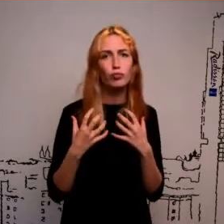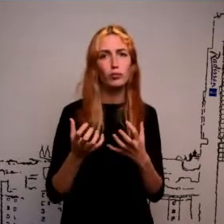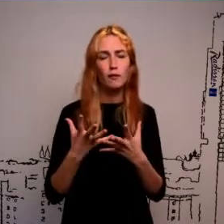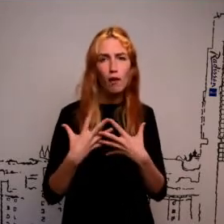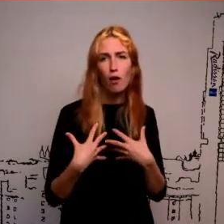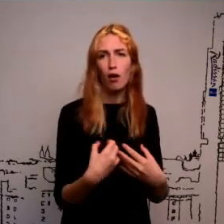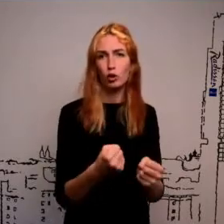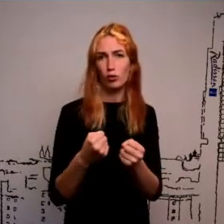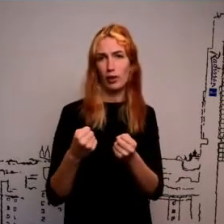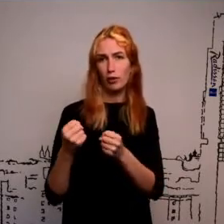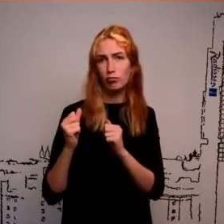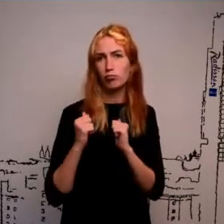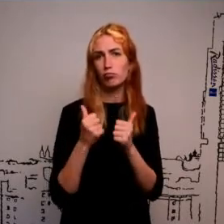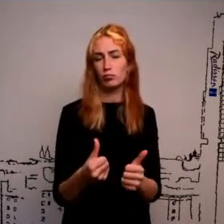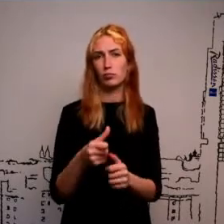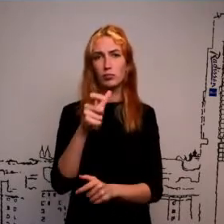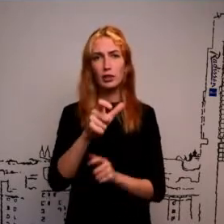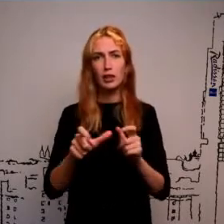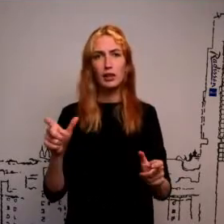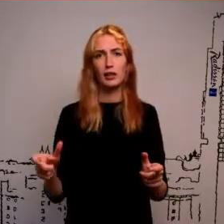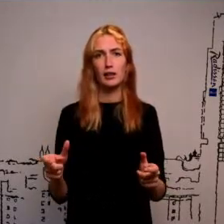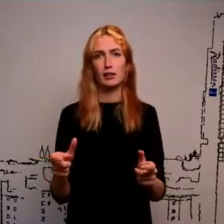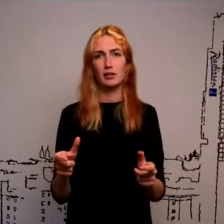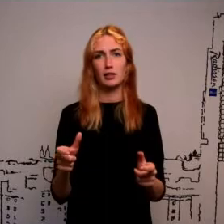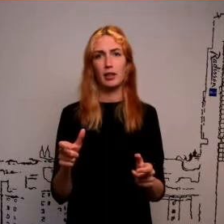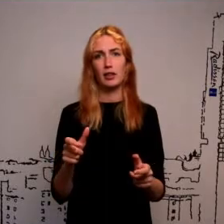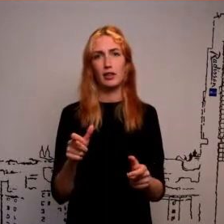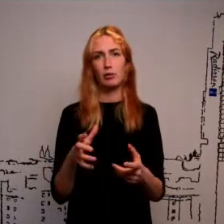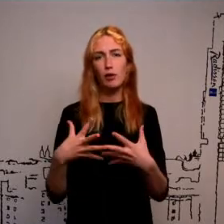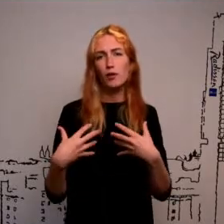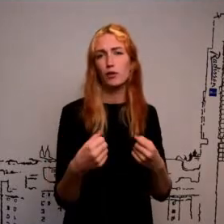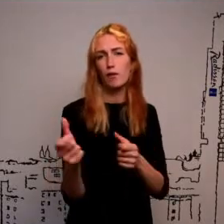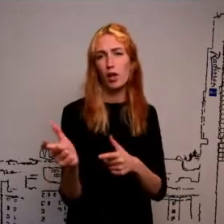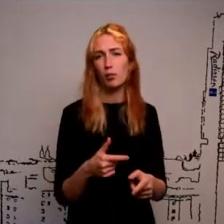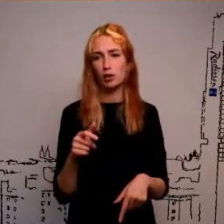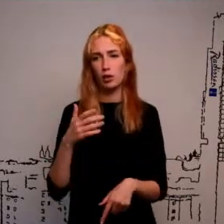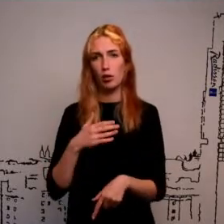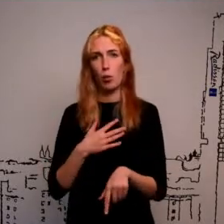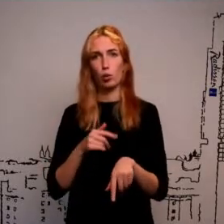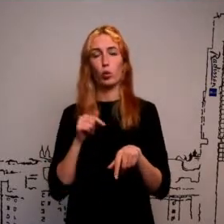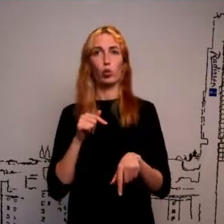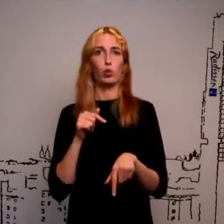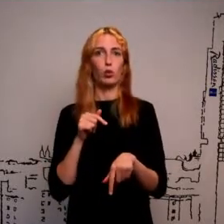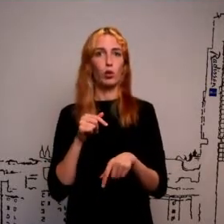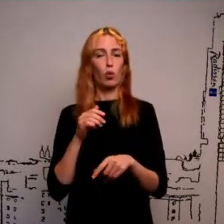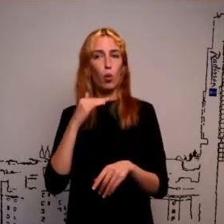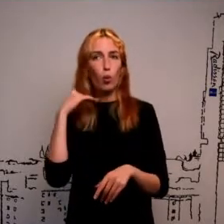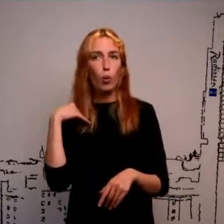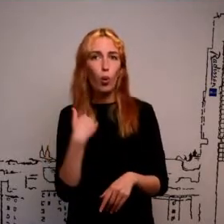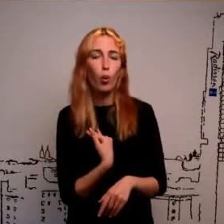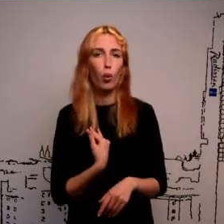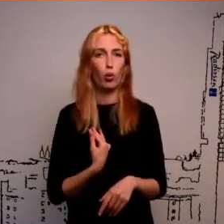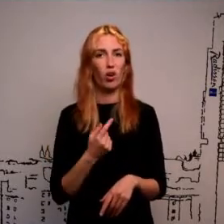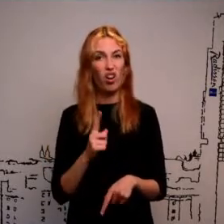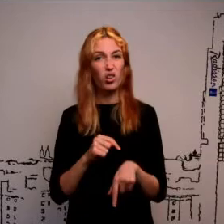võetud ja inimestel tundub see väga uskumatu. Ja siis nad tunnevad tihti ka süütunnet, et noh, ma lihtsalt